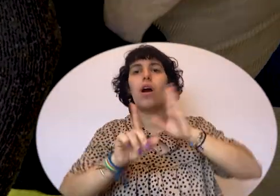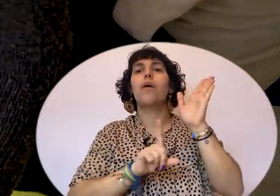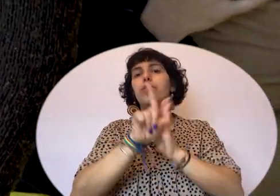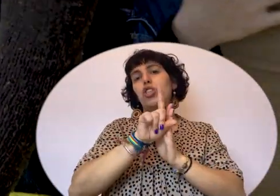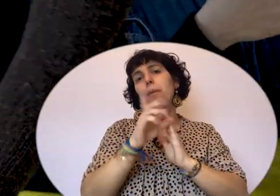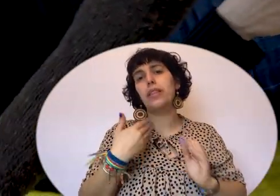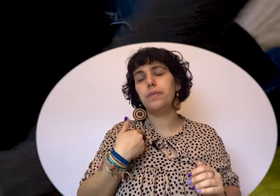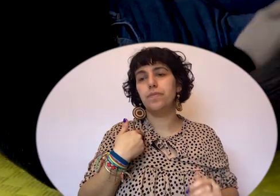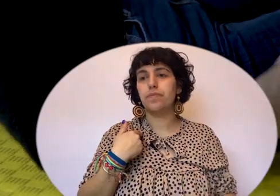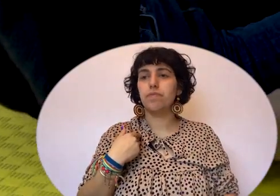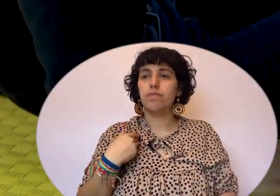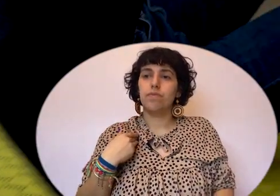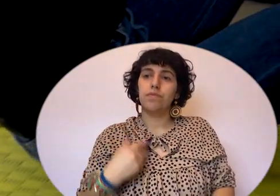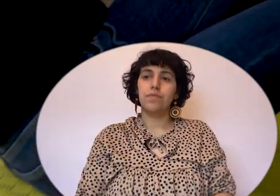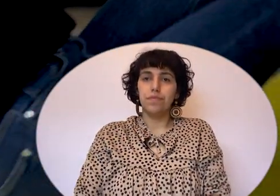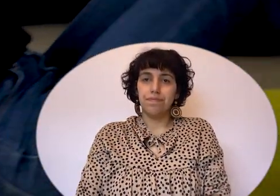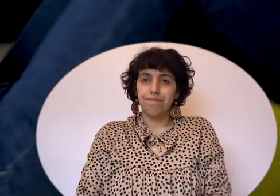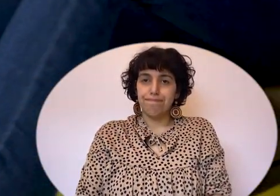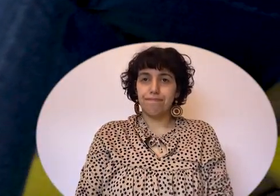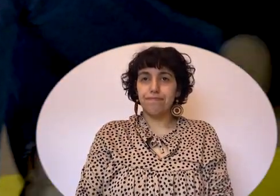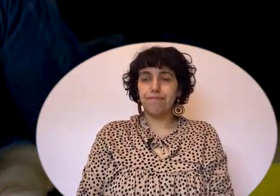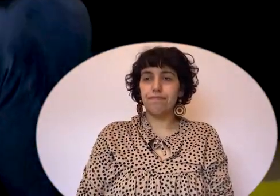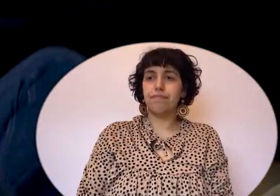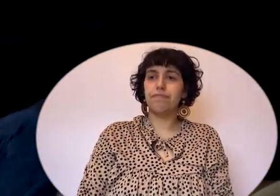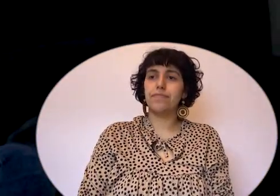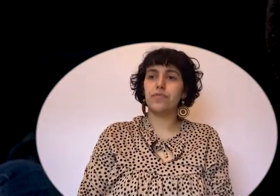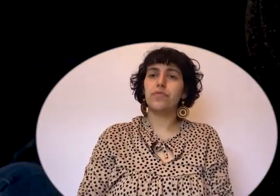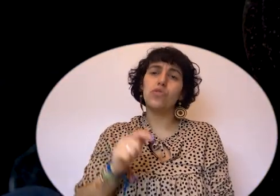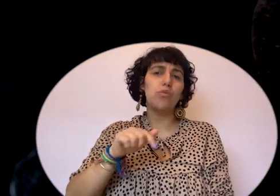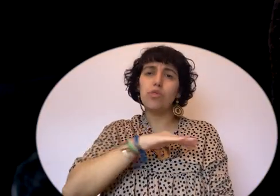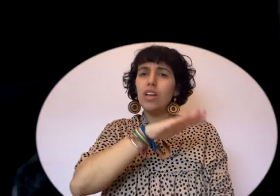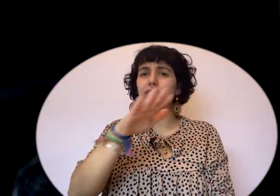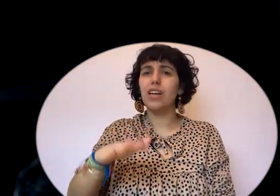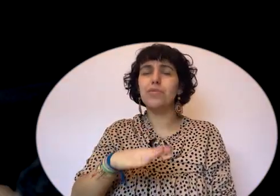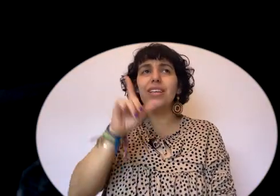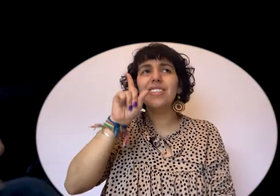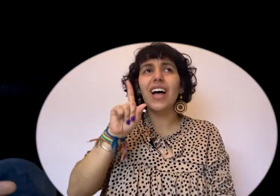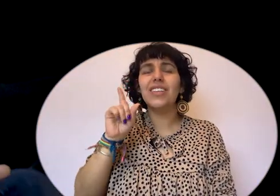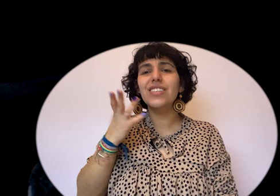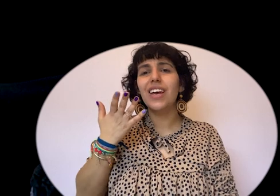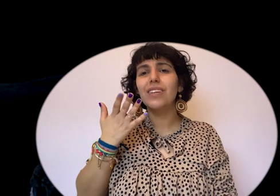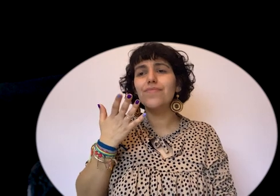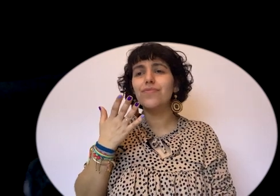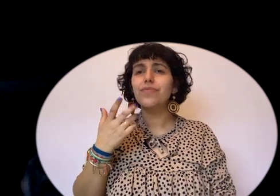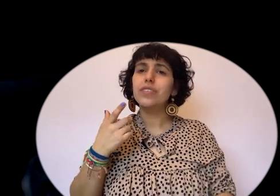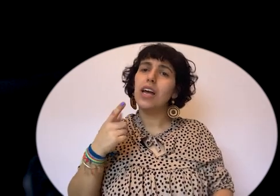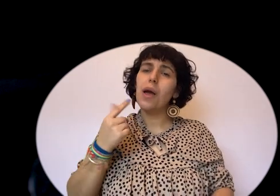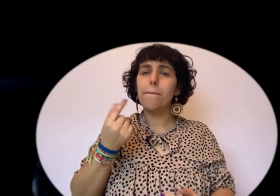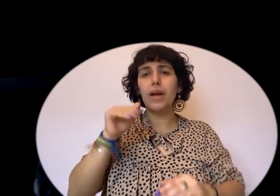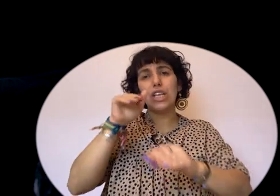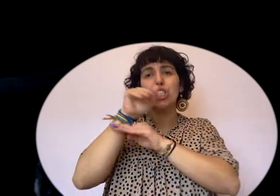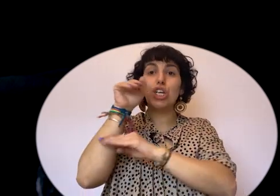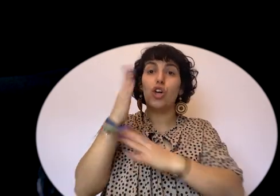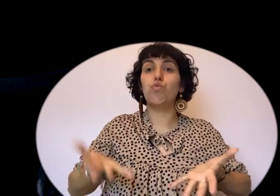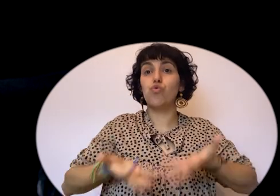mi üstünden atmayı başarabilirim Bunlar Tabii ki hani en başına da söylediğimiz gibi sadece şey